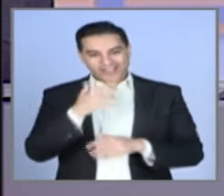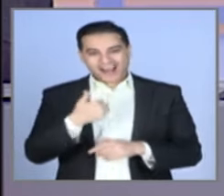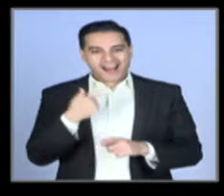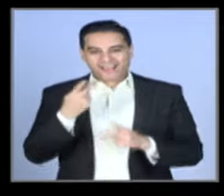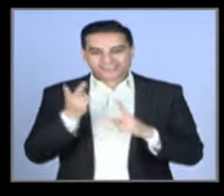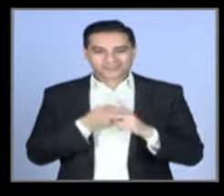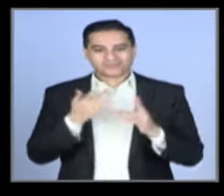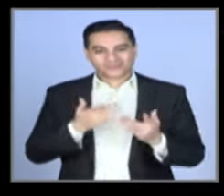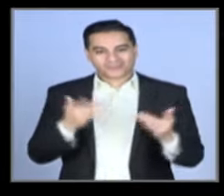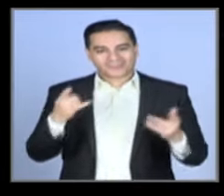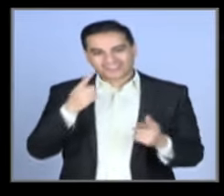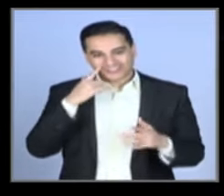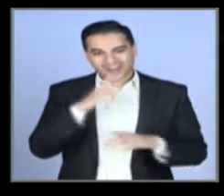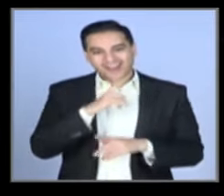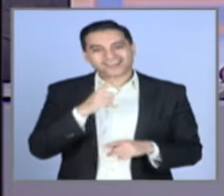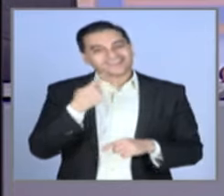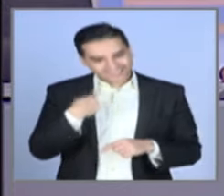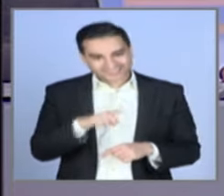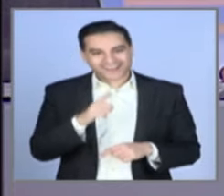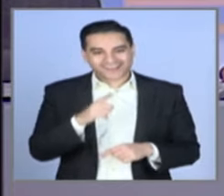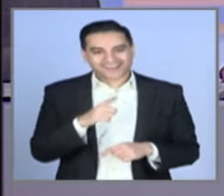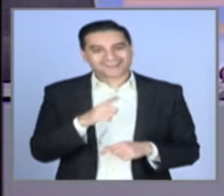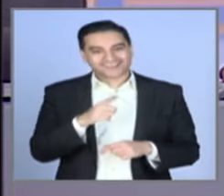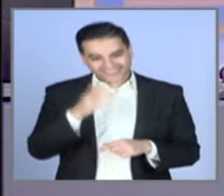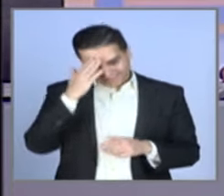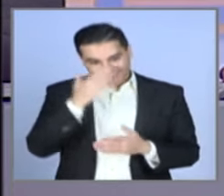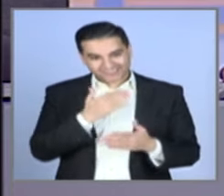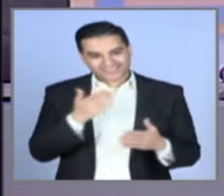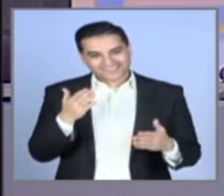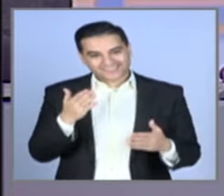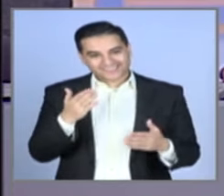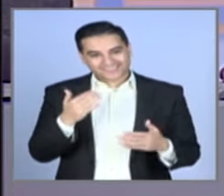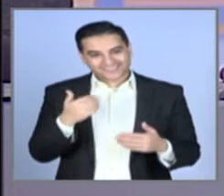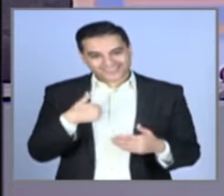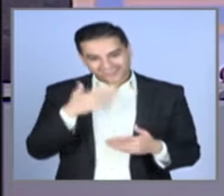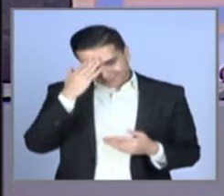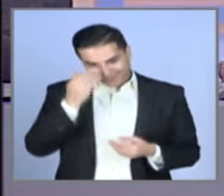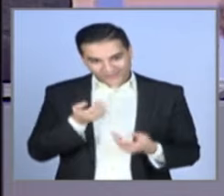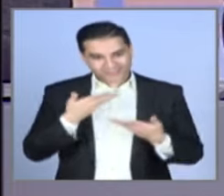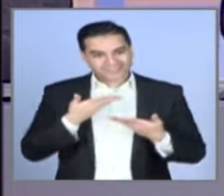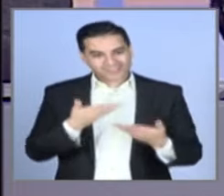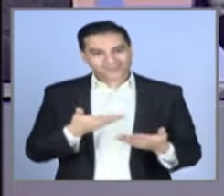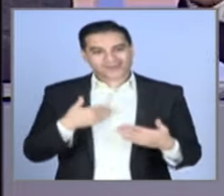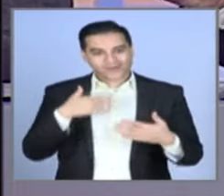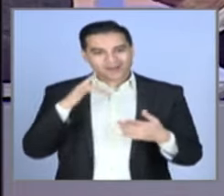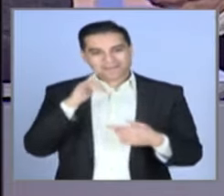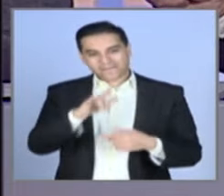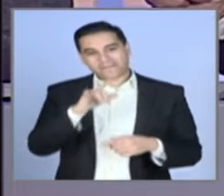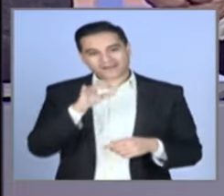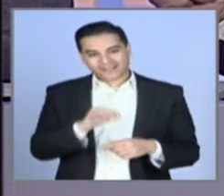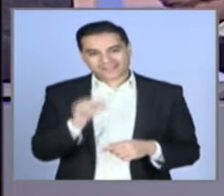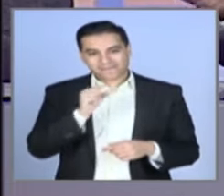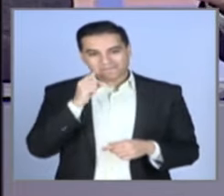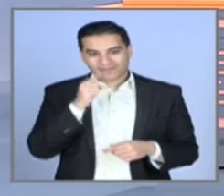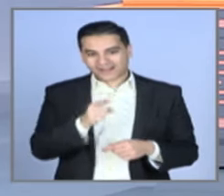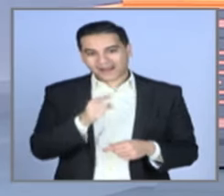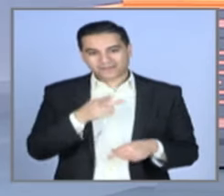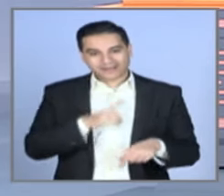رأي الجمهور. المرة دي النمرة صح. أشكركم وأهلا وسهلا، وأنا بحب البرنامج